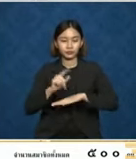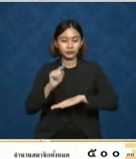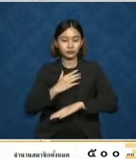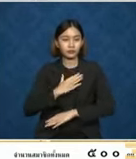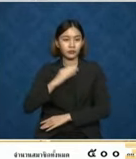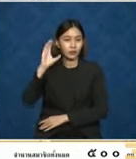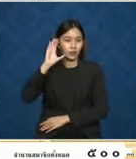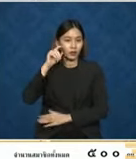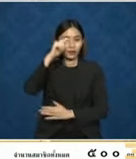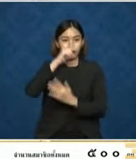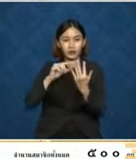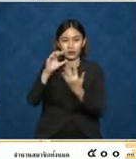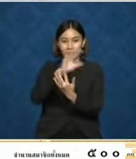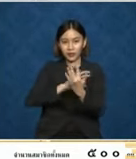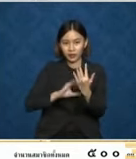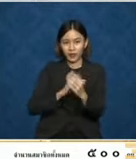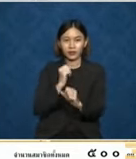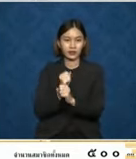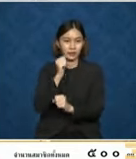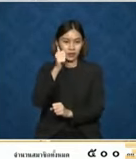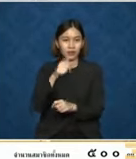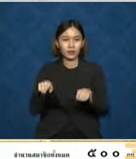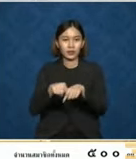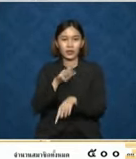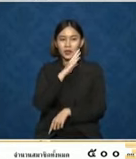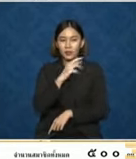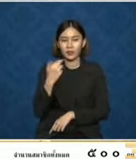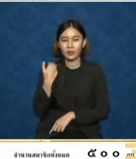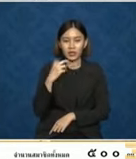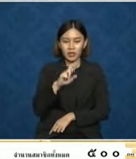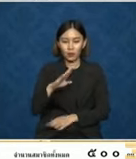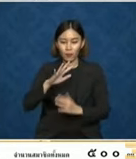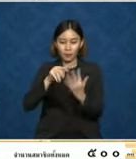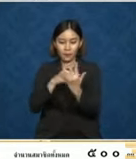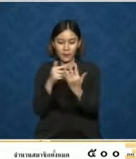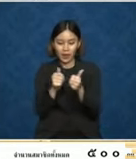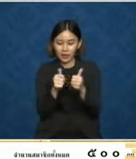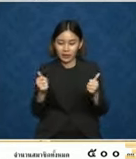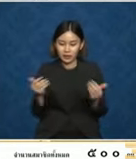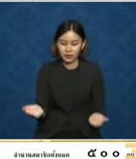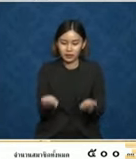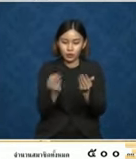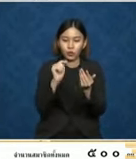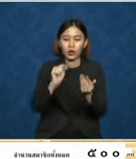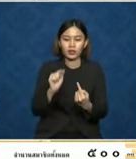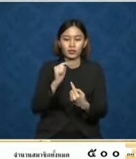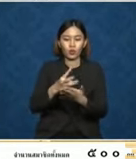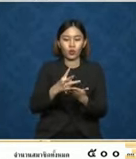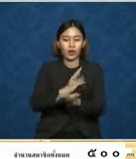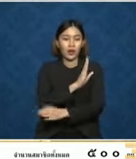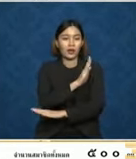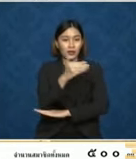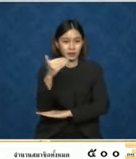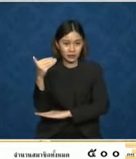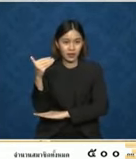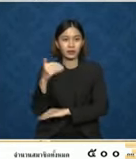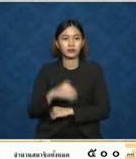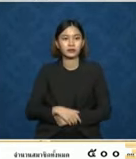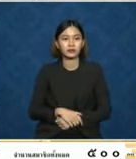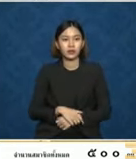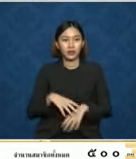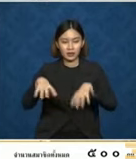มเชื่อว่าประเทศไทยนะครับเราก็ทำได้นะครับถ้าเราวางระบบให้ดีนะครับผลักดันประเด็นนี้ให้เป็นวาระแห่งชาตินะครับ